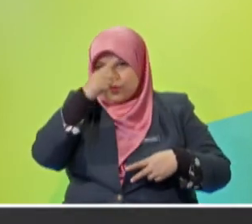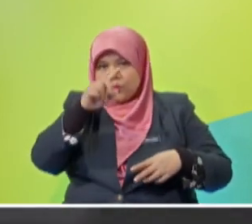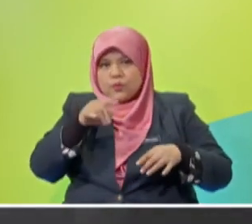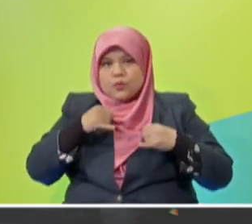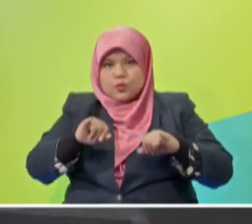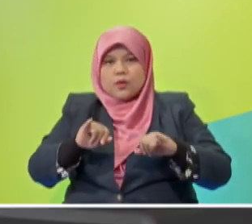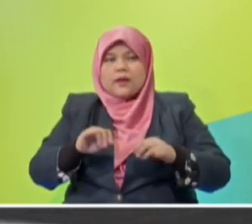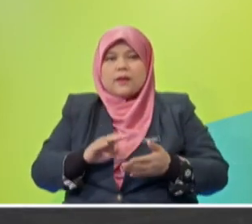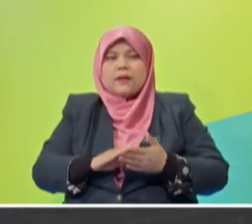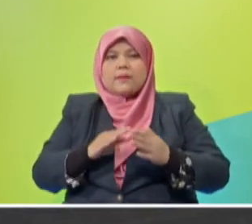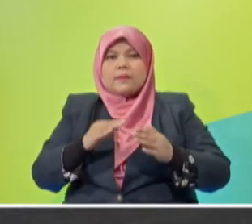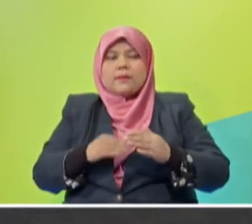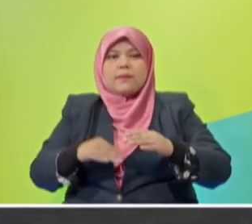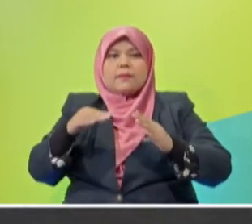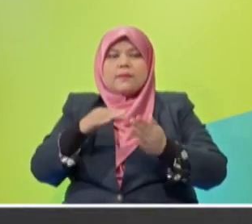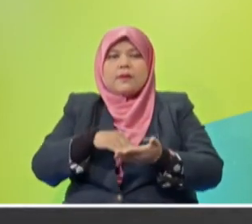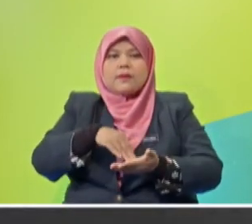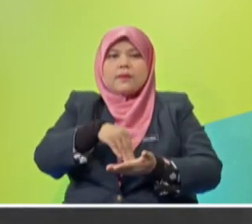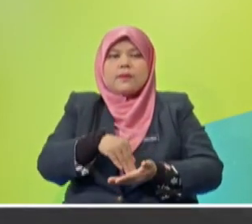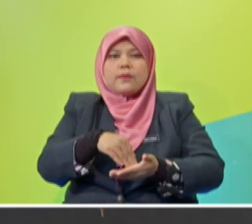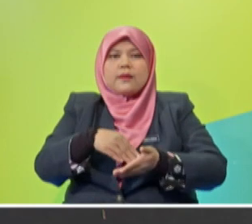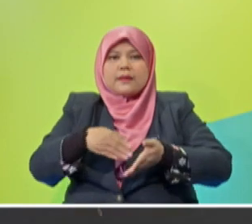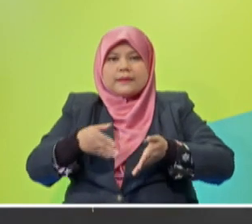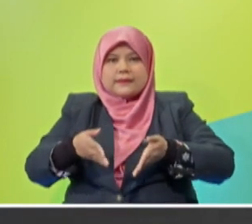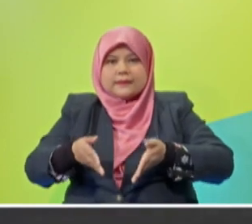pembangunan jalan raya amat penting